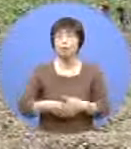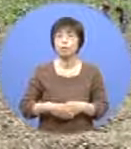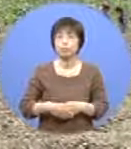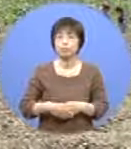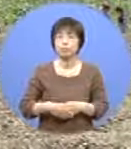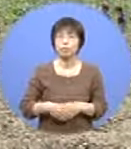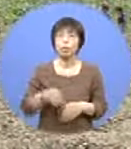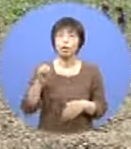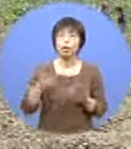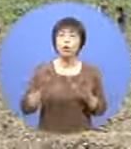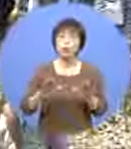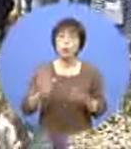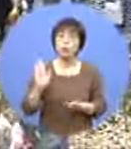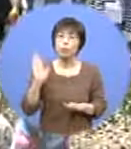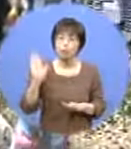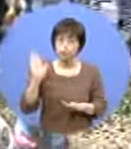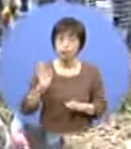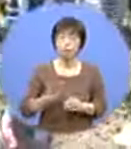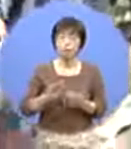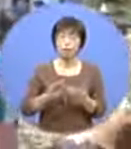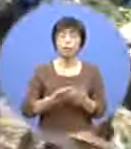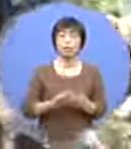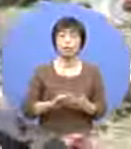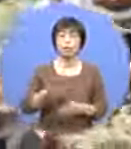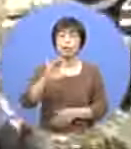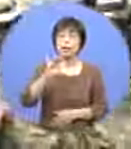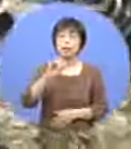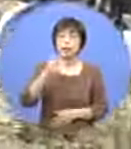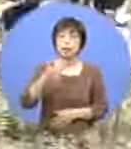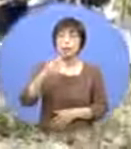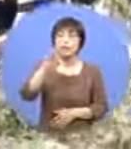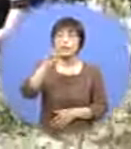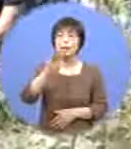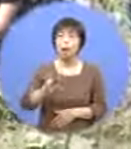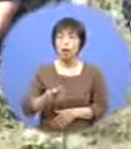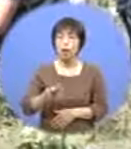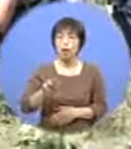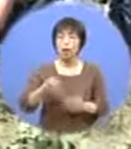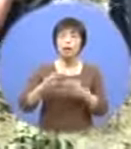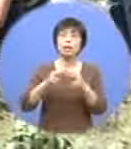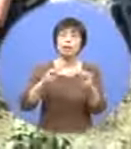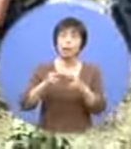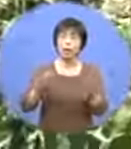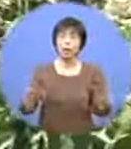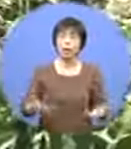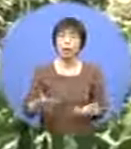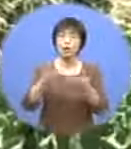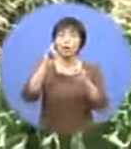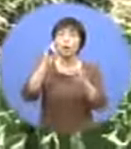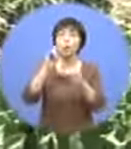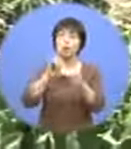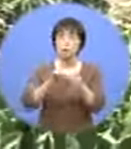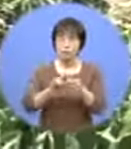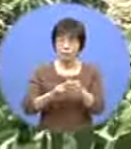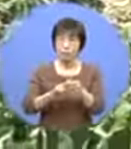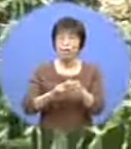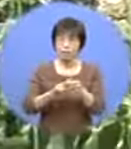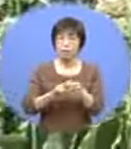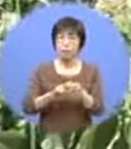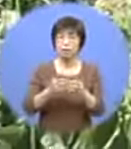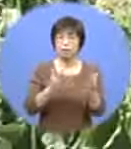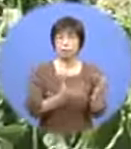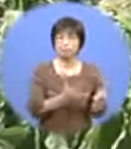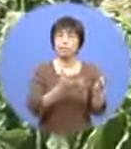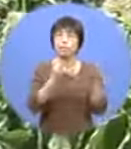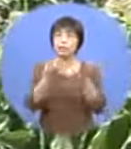この日行われたイベントは町を走る電車岸川線を活性化しようというもので、電車に乗ってやってきた多